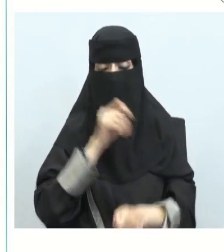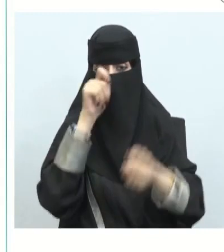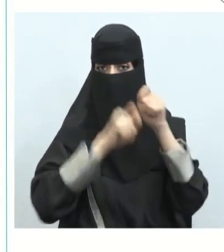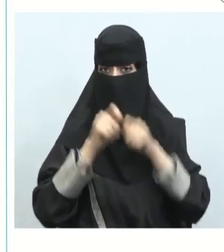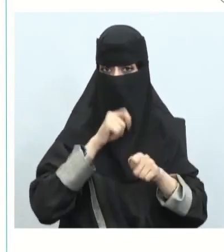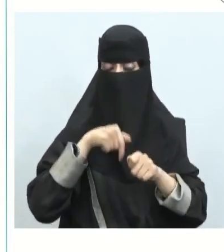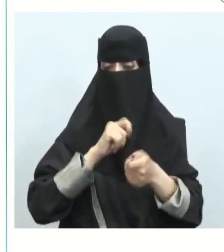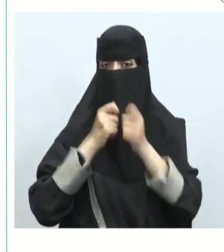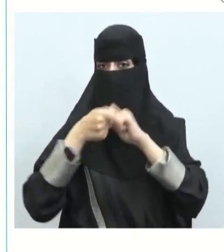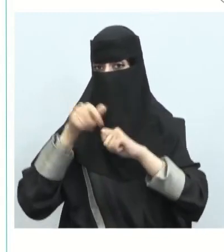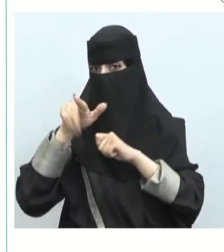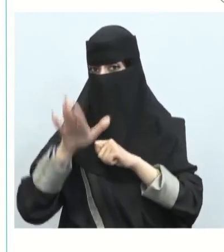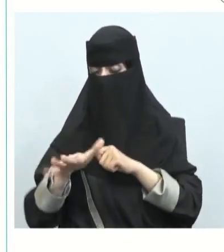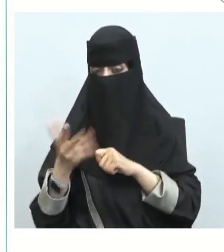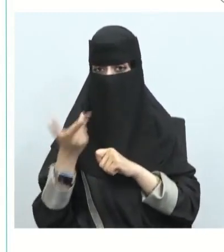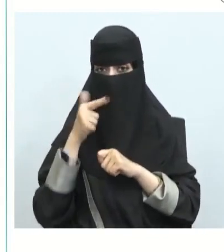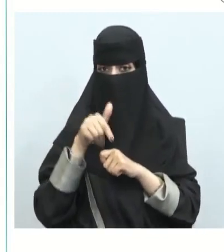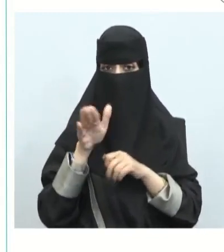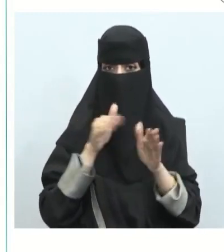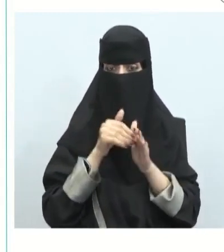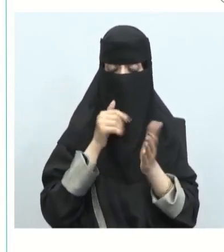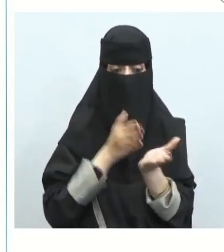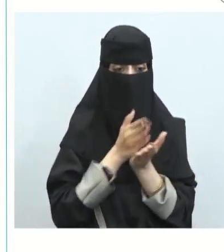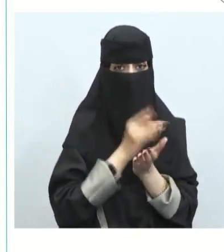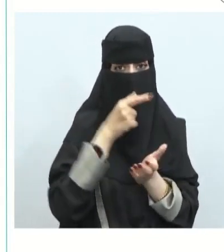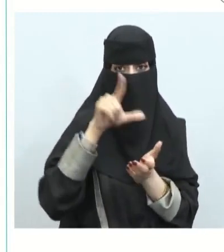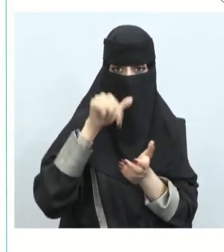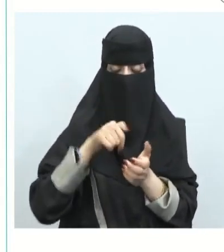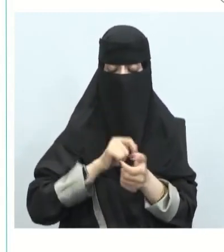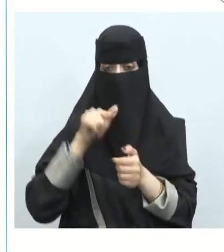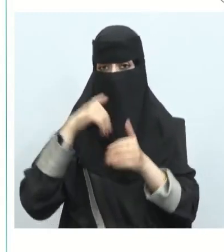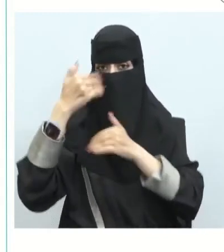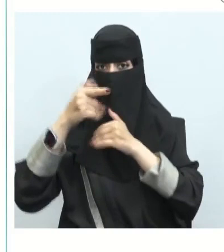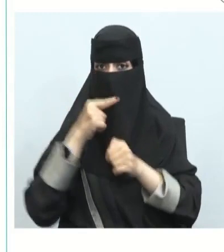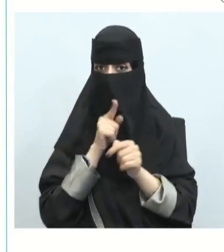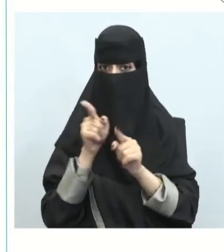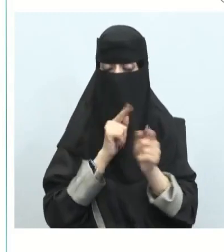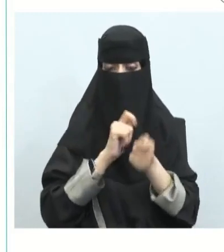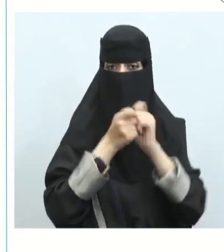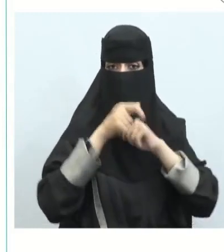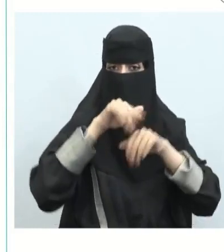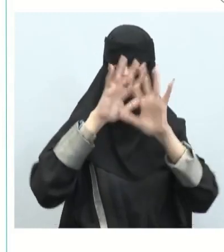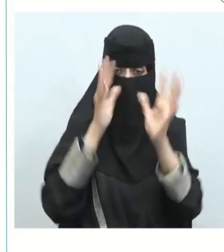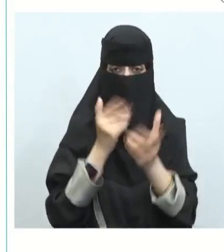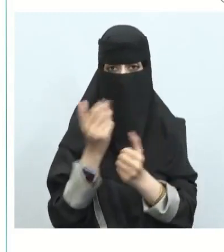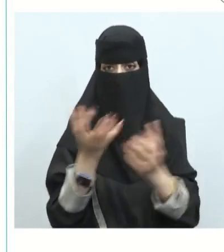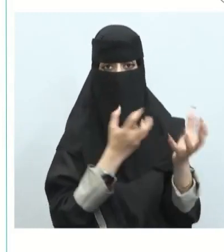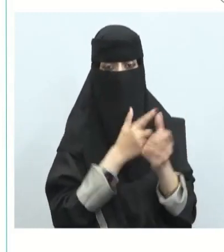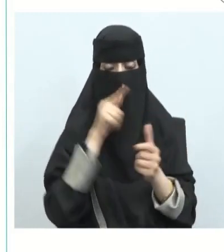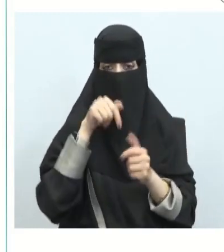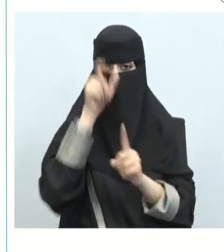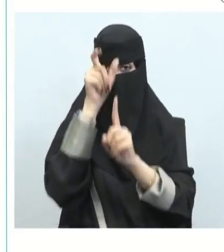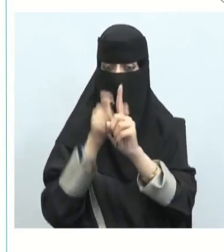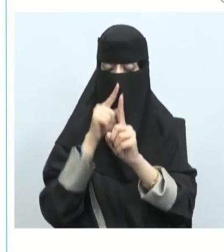التغيير ما هي ايضا الطرق الصحيحه لكي نتقبل هذا التغيير كل ذلك يحتاجه